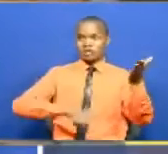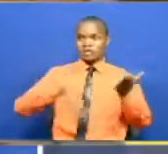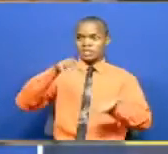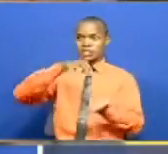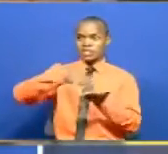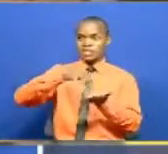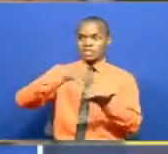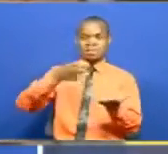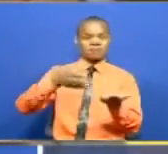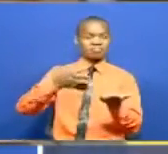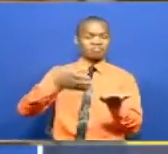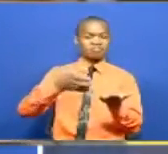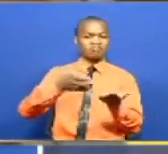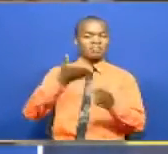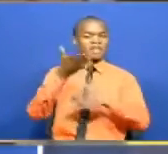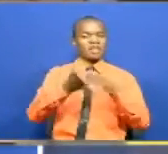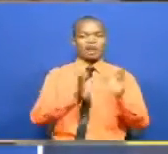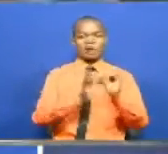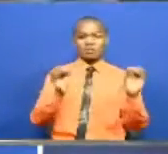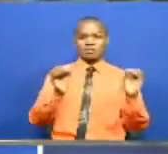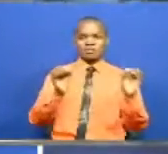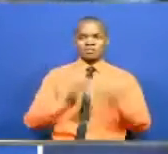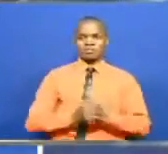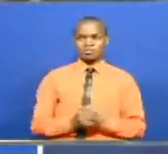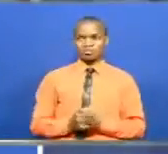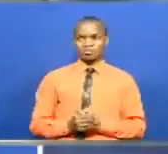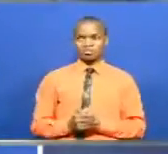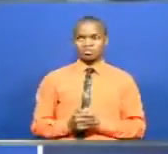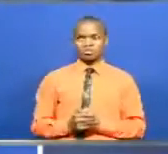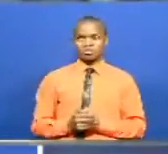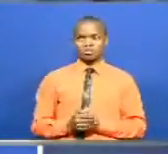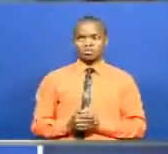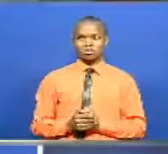was not there in the first place. It can only have been malicious.